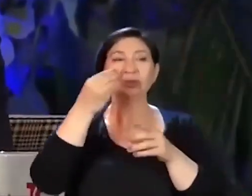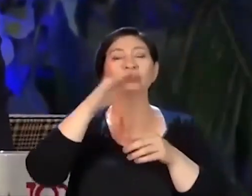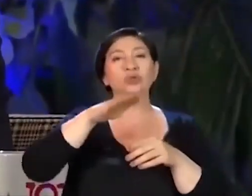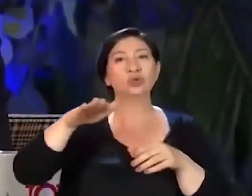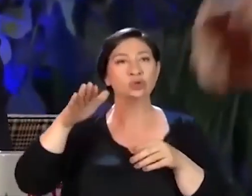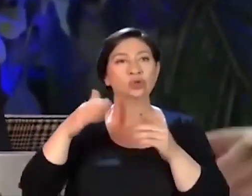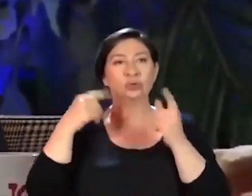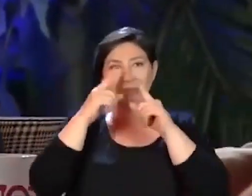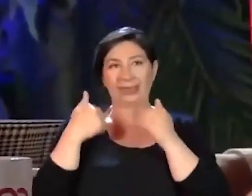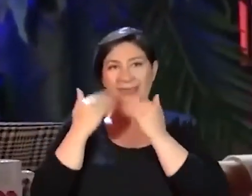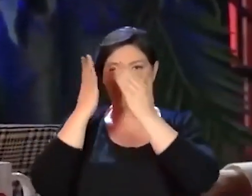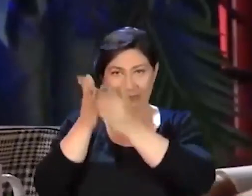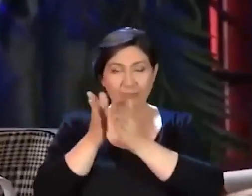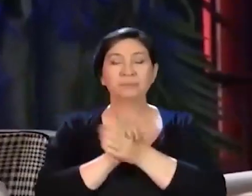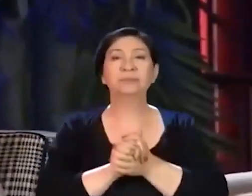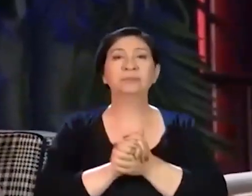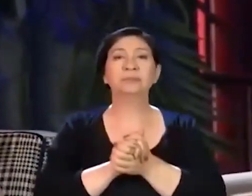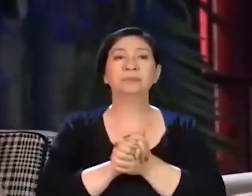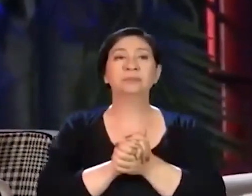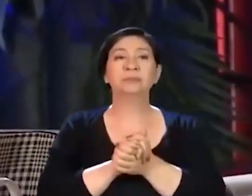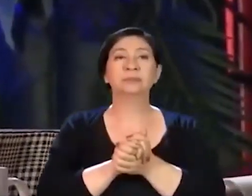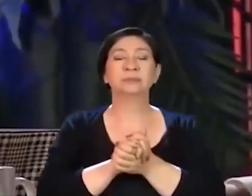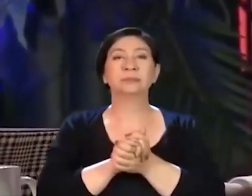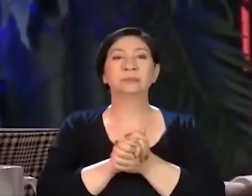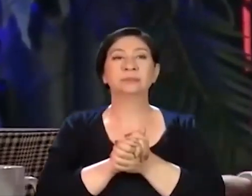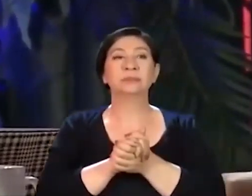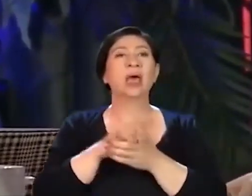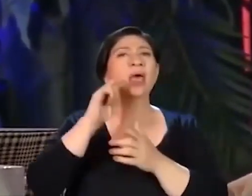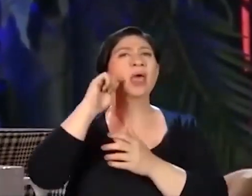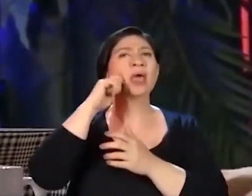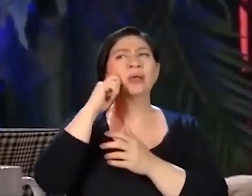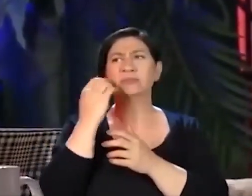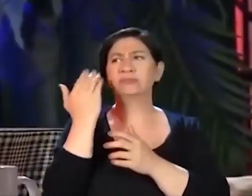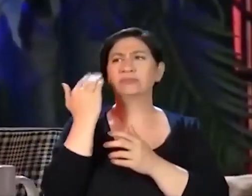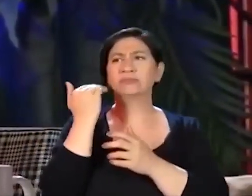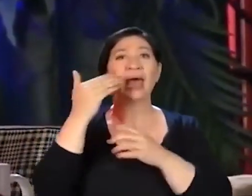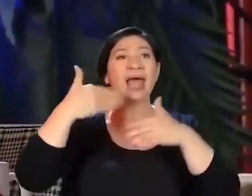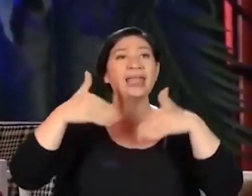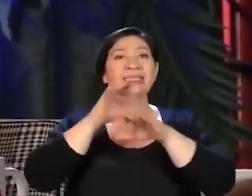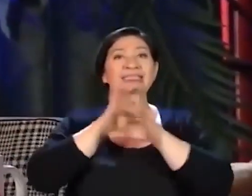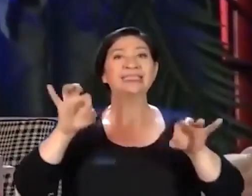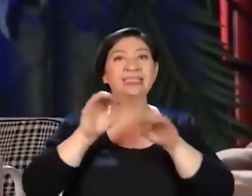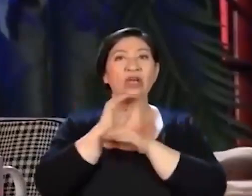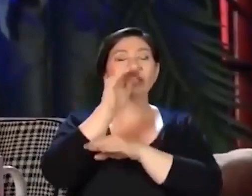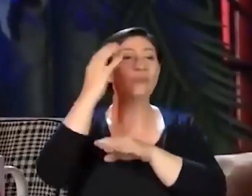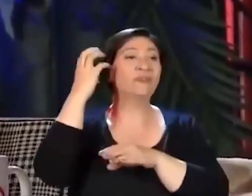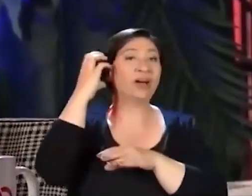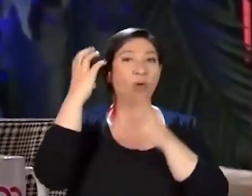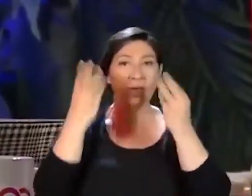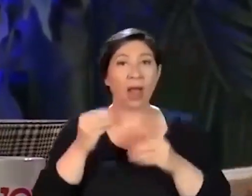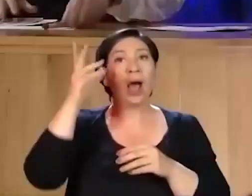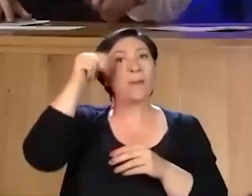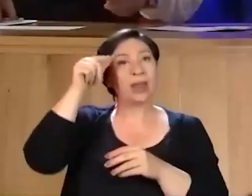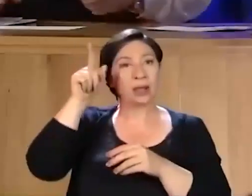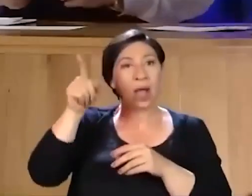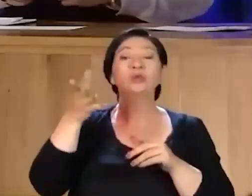evet, orada evet, bulundum. Yine Ekim ayında yine Engelsiz Yaşam Vakfı olarak önce Los